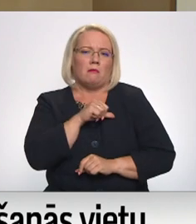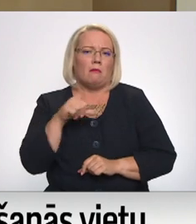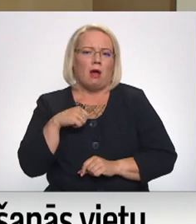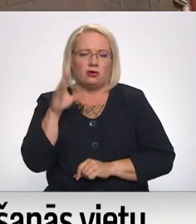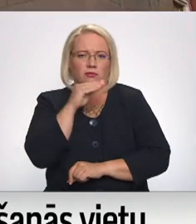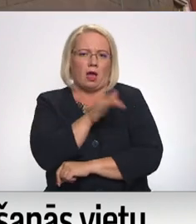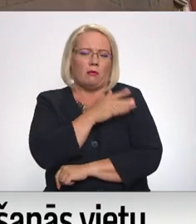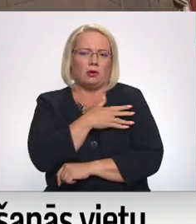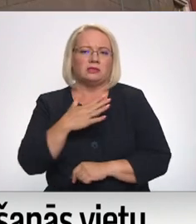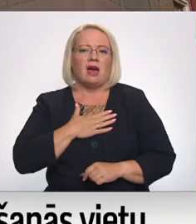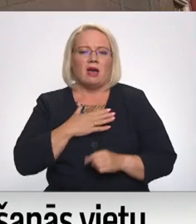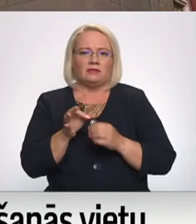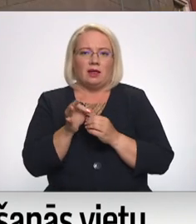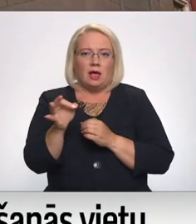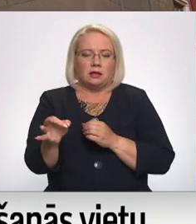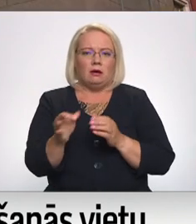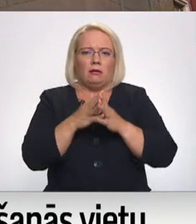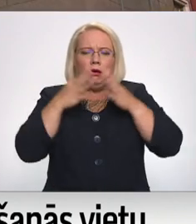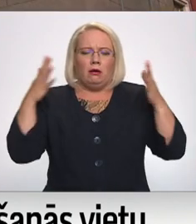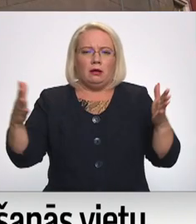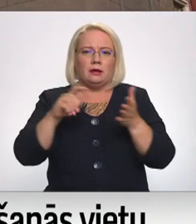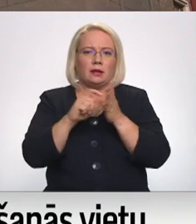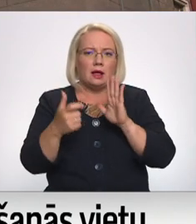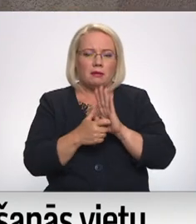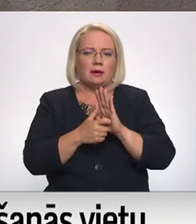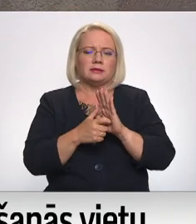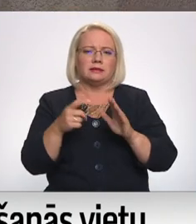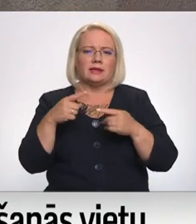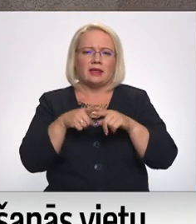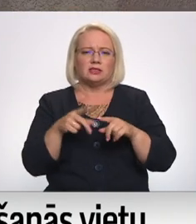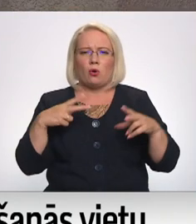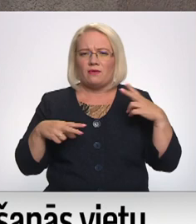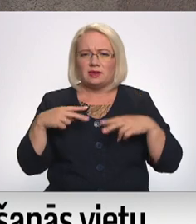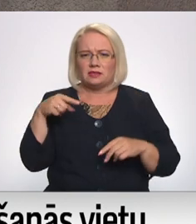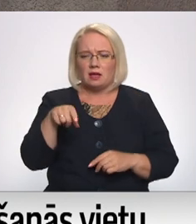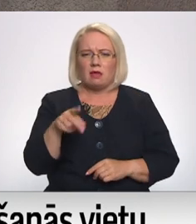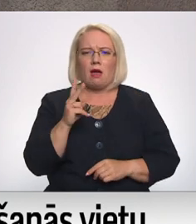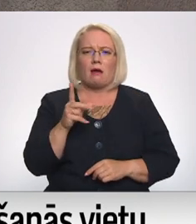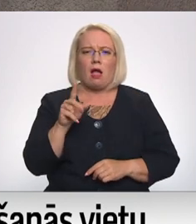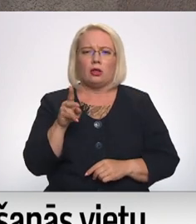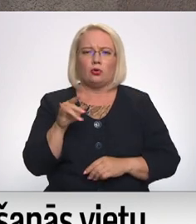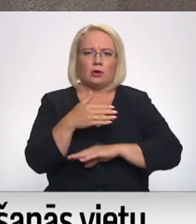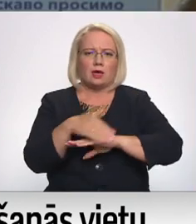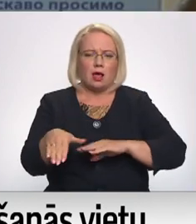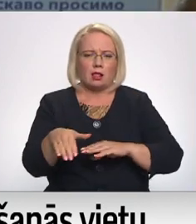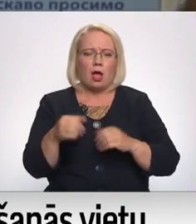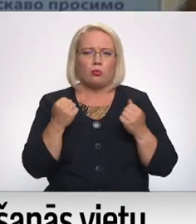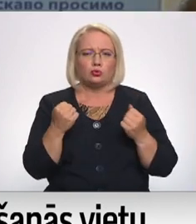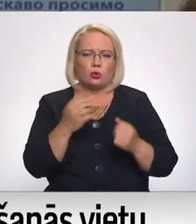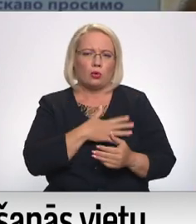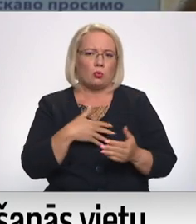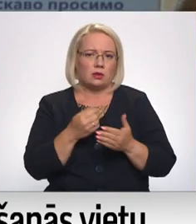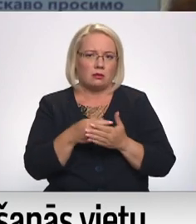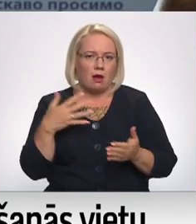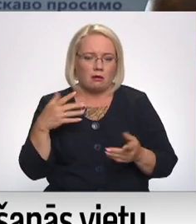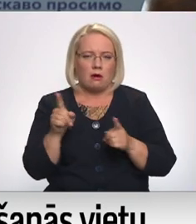divās filiālēs. Milzīgās bijušās Rīgas Tehniskās universitātes telpas Kaļķu ielā uzturēt ir ļoti dārgi.